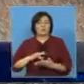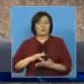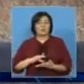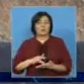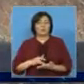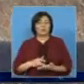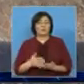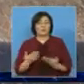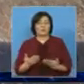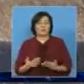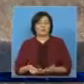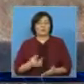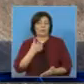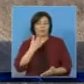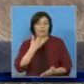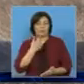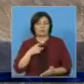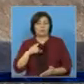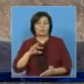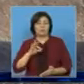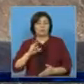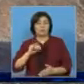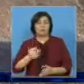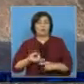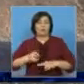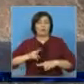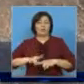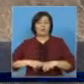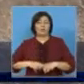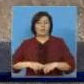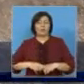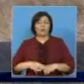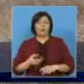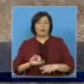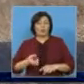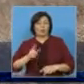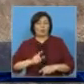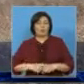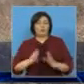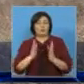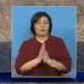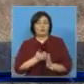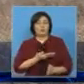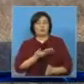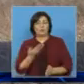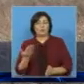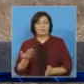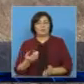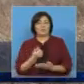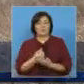попали в красную зону. Поэтому очень прошу вас, дорогие соотечественники,